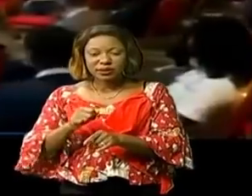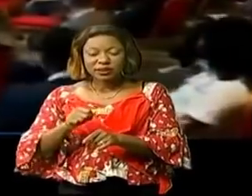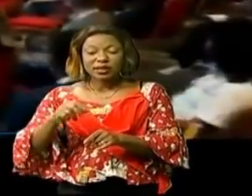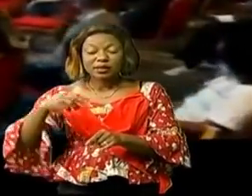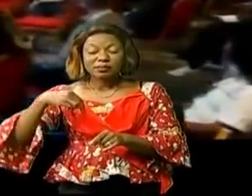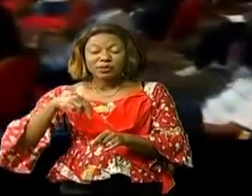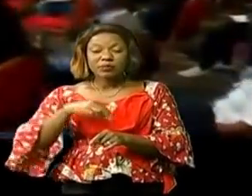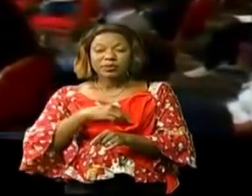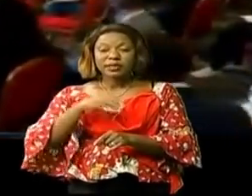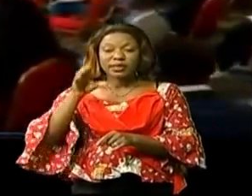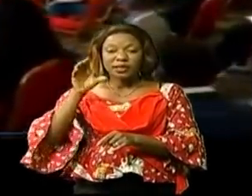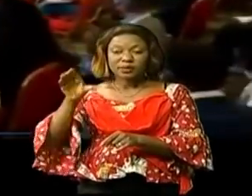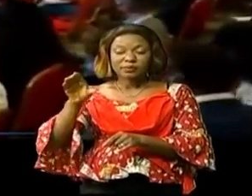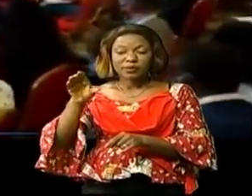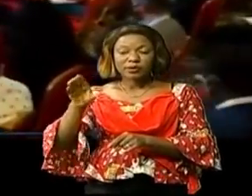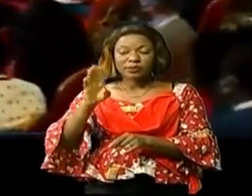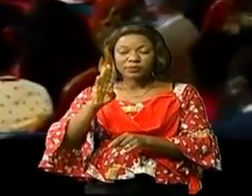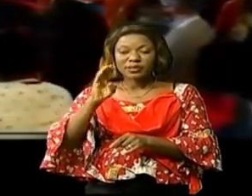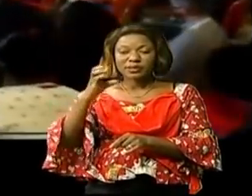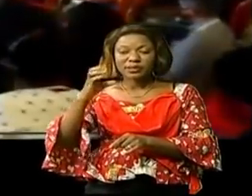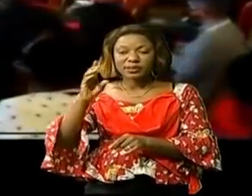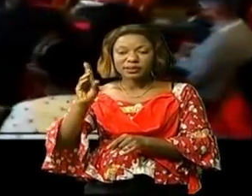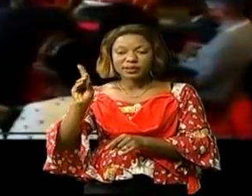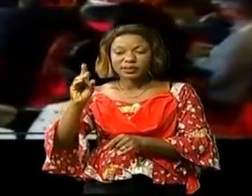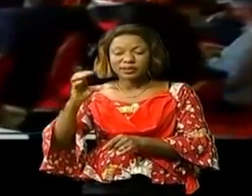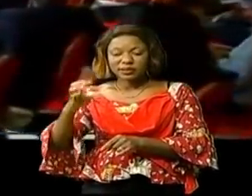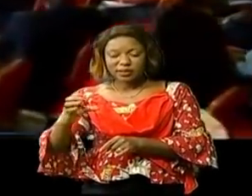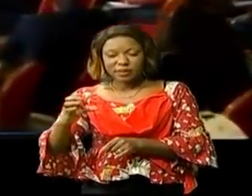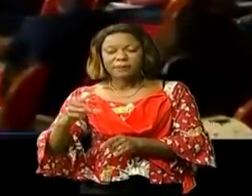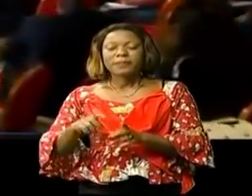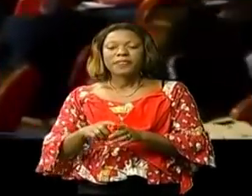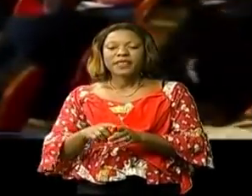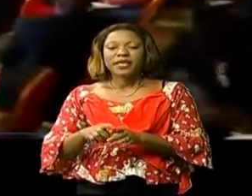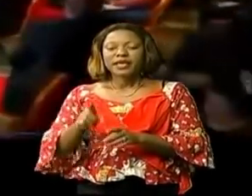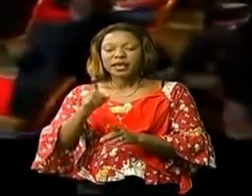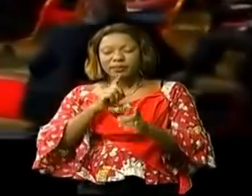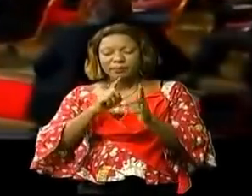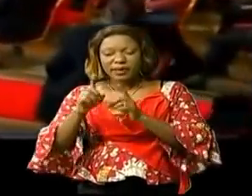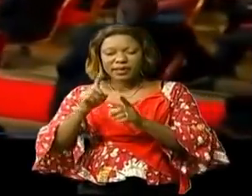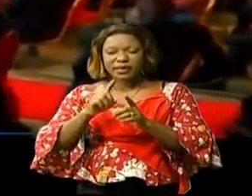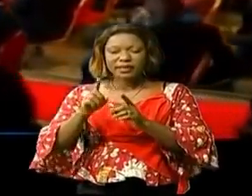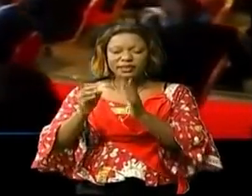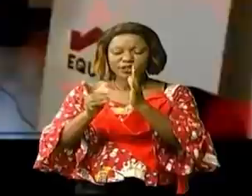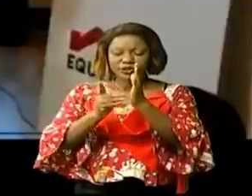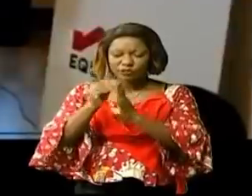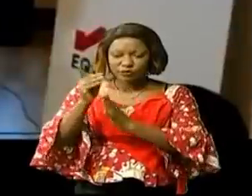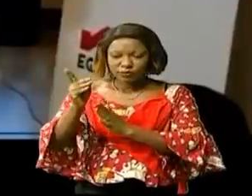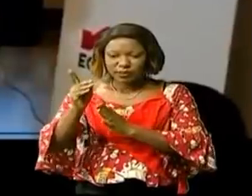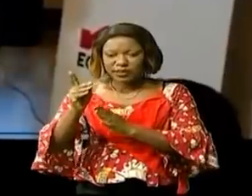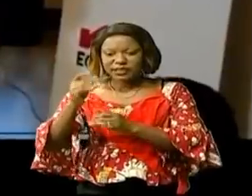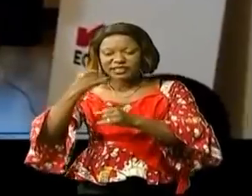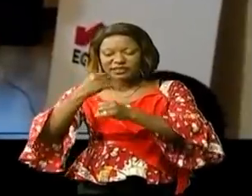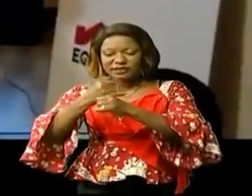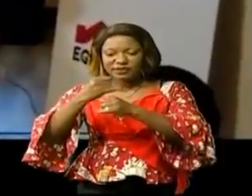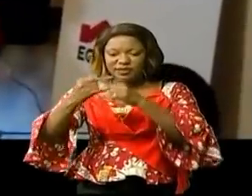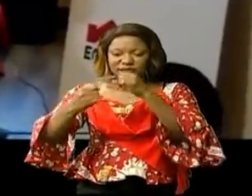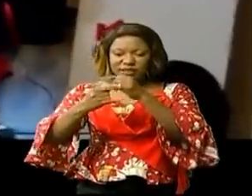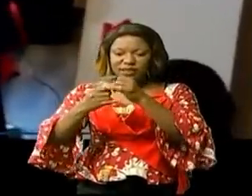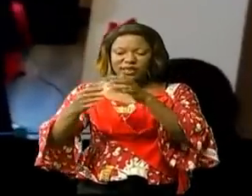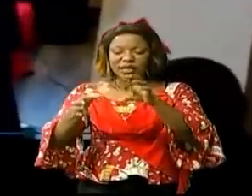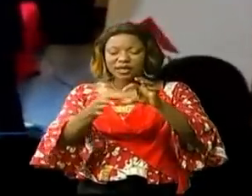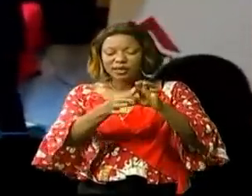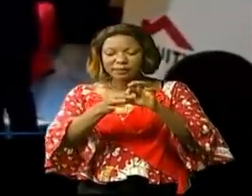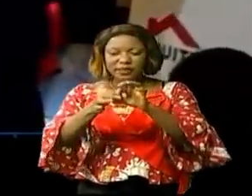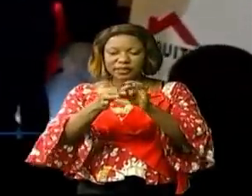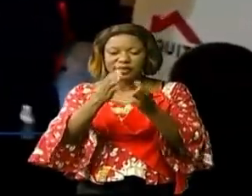entretenu l'assistance sur les secteurs clés du développement des infrastructures, du partenariat public-privé et des opportunités